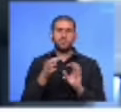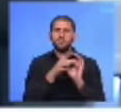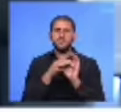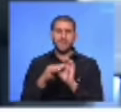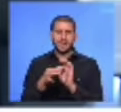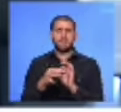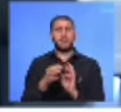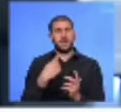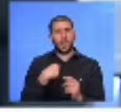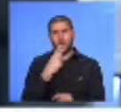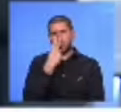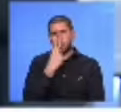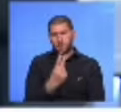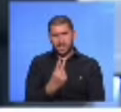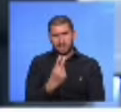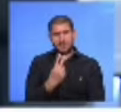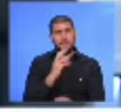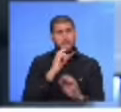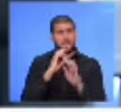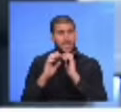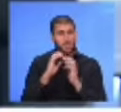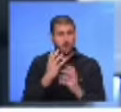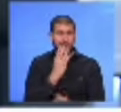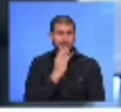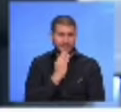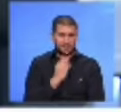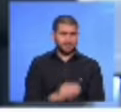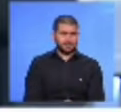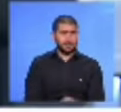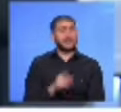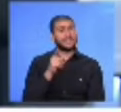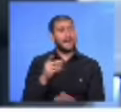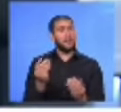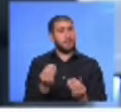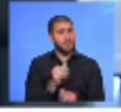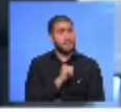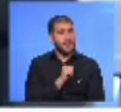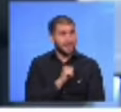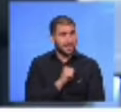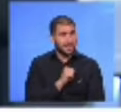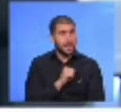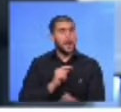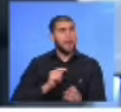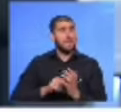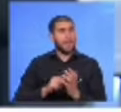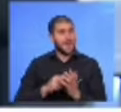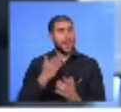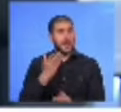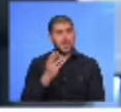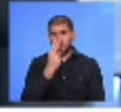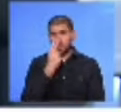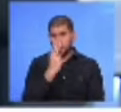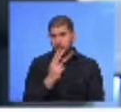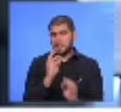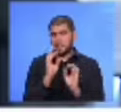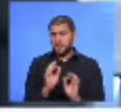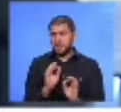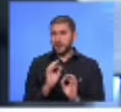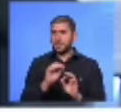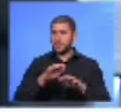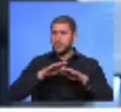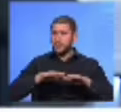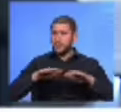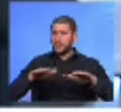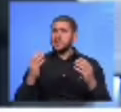שאנחנו רואים בתקשורת הישראלית. וזה דבר מעניין, משום שאת רואה כאן באמת הדהוד של דברים